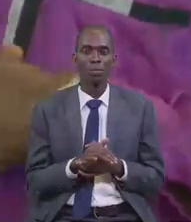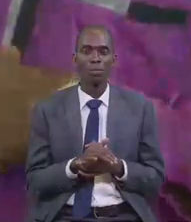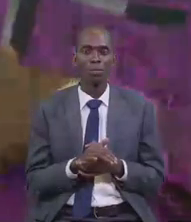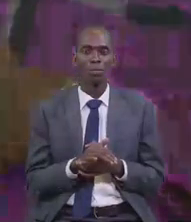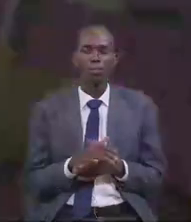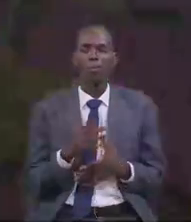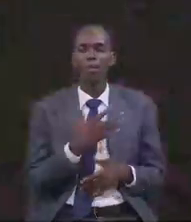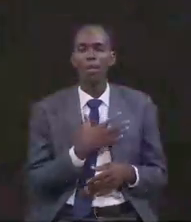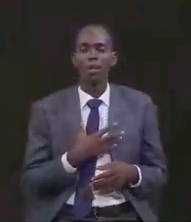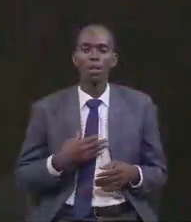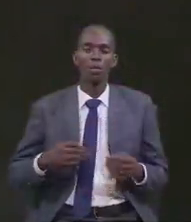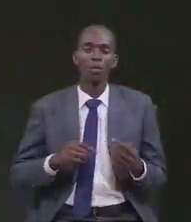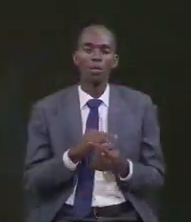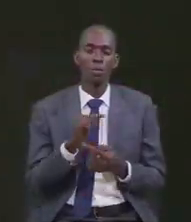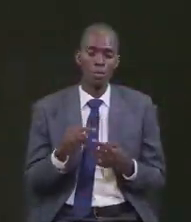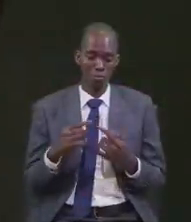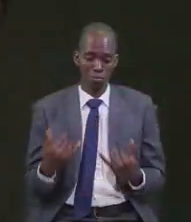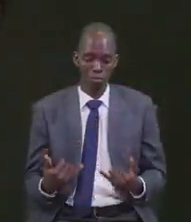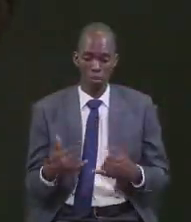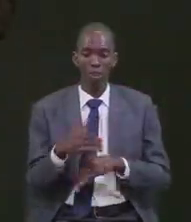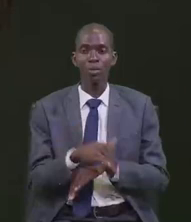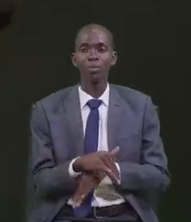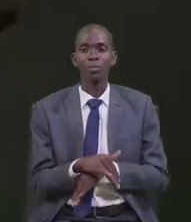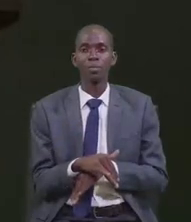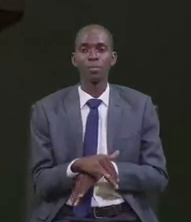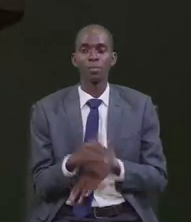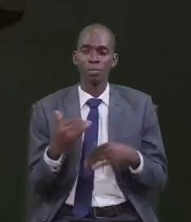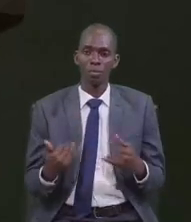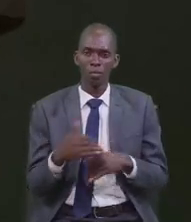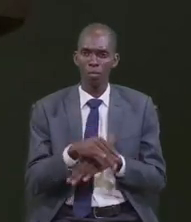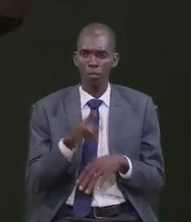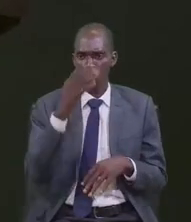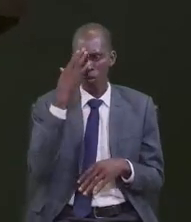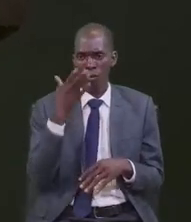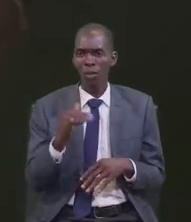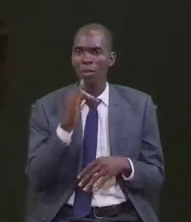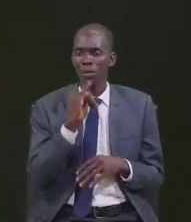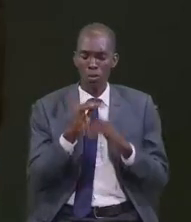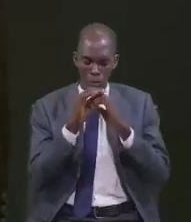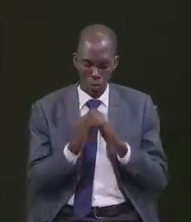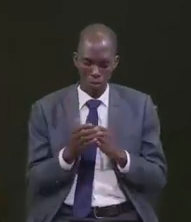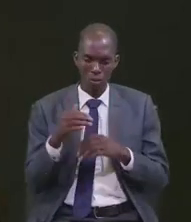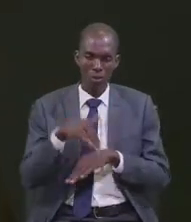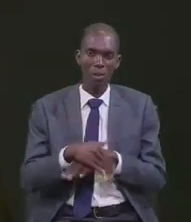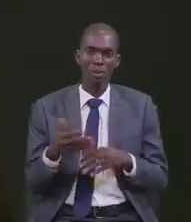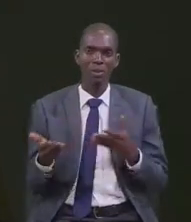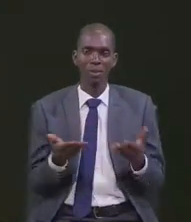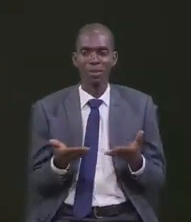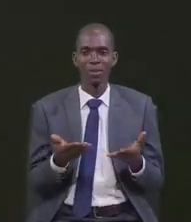Et lorsque ce soir, cette nuit, est-ce que vous savez que nous avons le culte de réveillon ce jour? Je vous dis ce